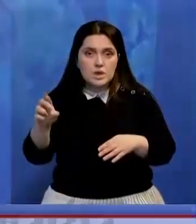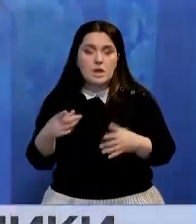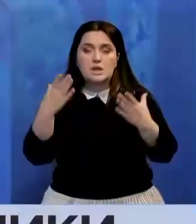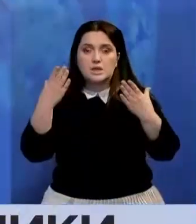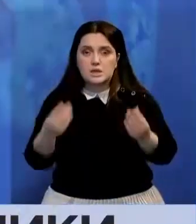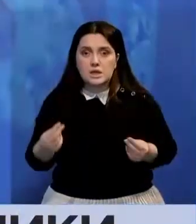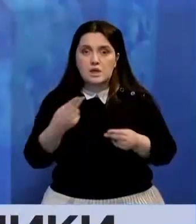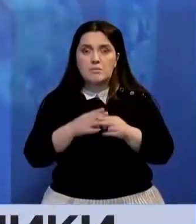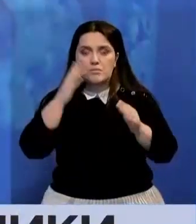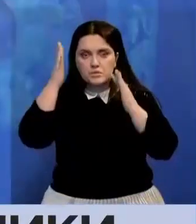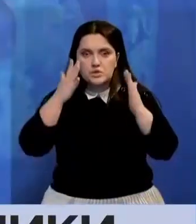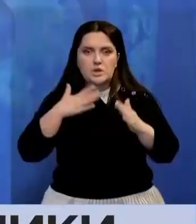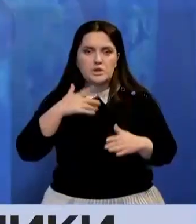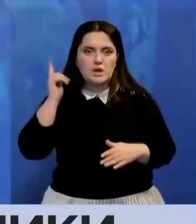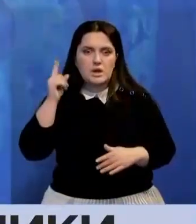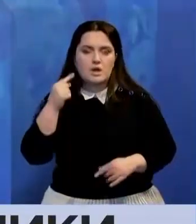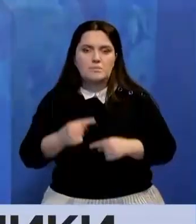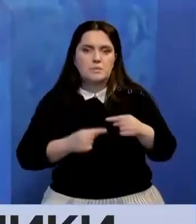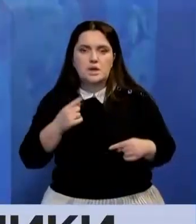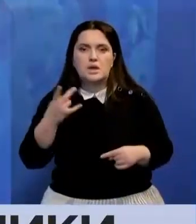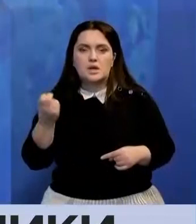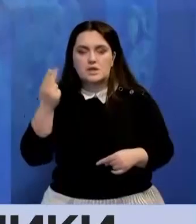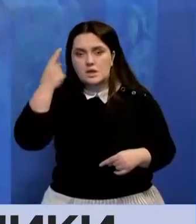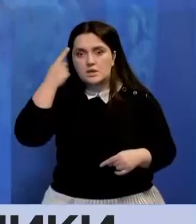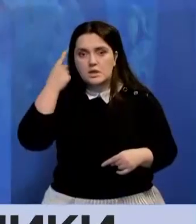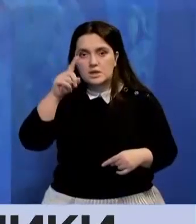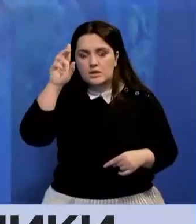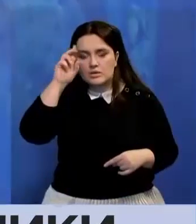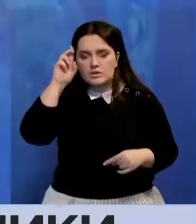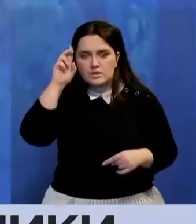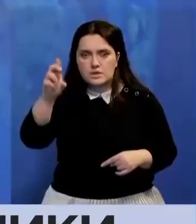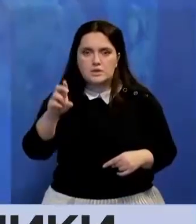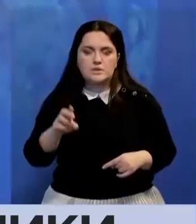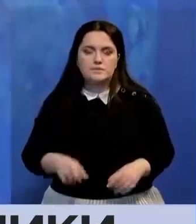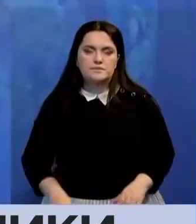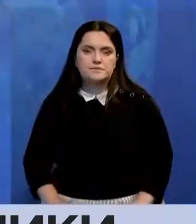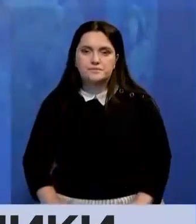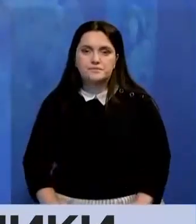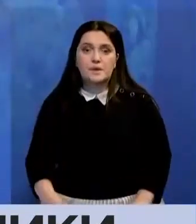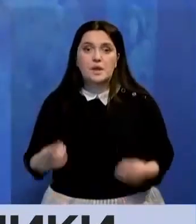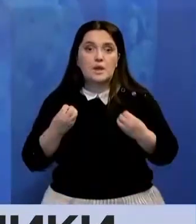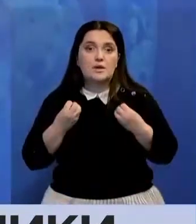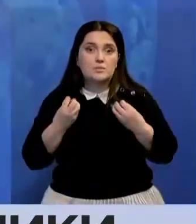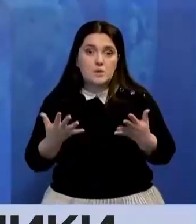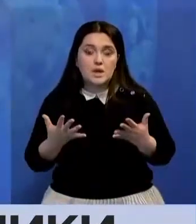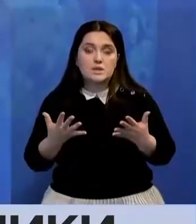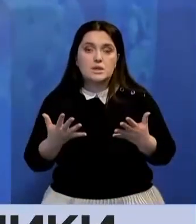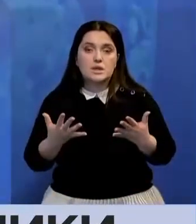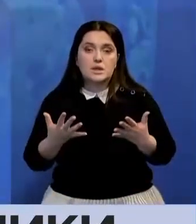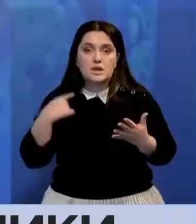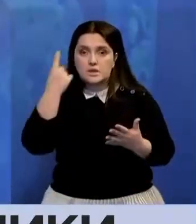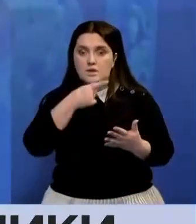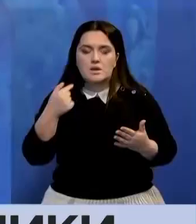день воплощения мечты наших предков, национальной идеи и государственной идентичности. Это праздник, олицетворяющий